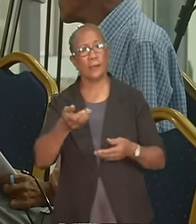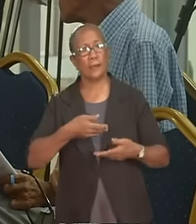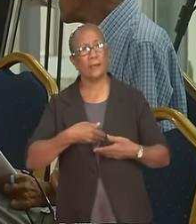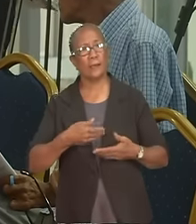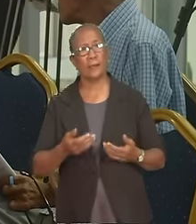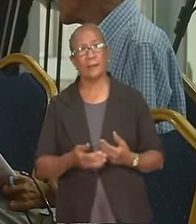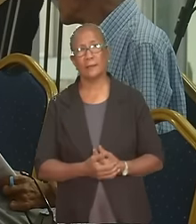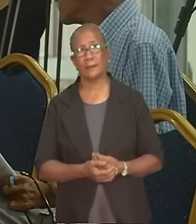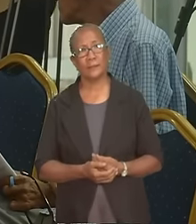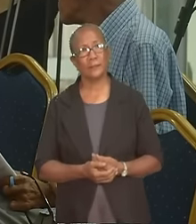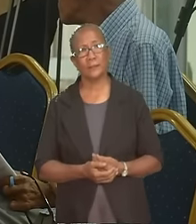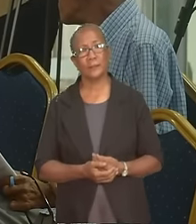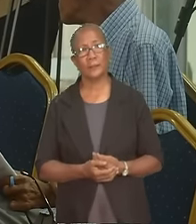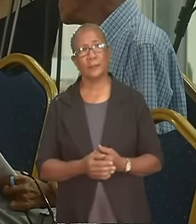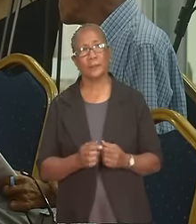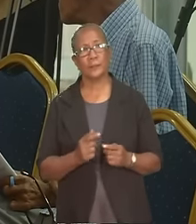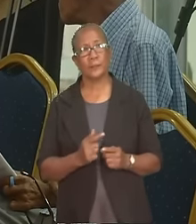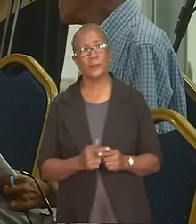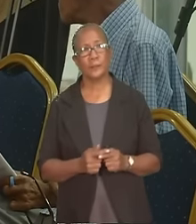komt? En